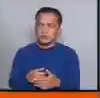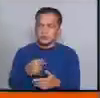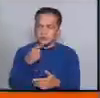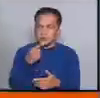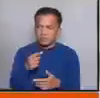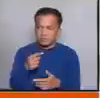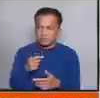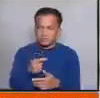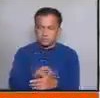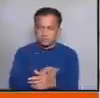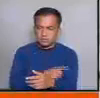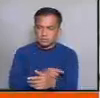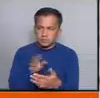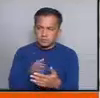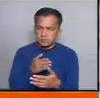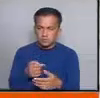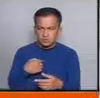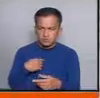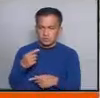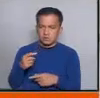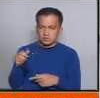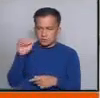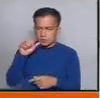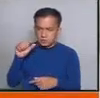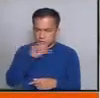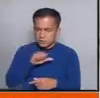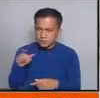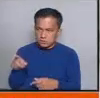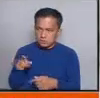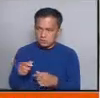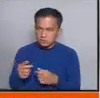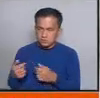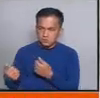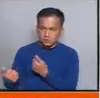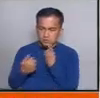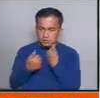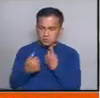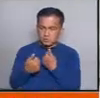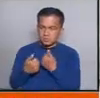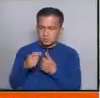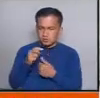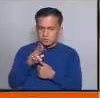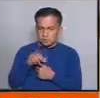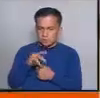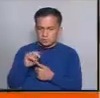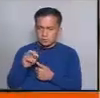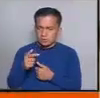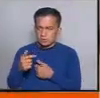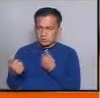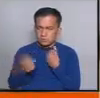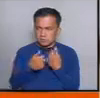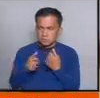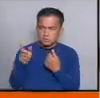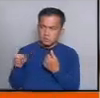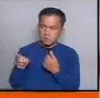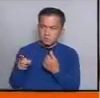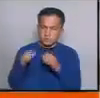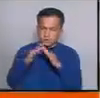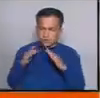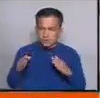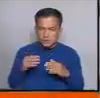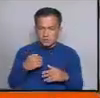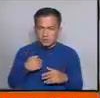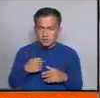Tatapatabigla na tugtog. Sabi ko, lasing ka lang. Sumunod, pumasok. Sabi ko, trespassing na ito ah. Nandun na siya sa loob ng bahay